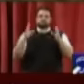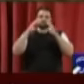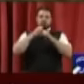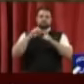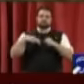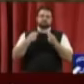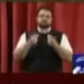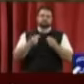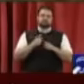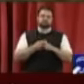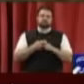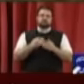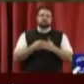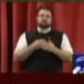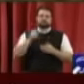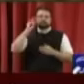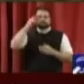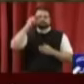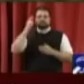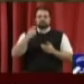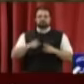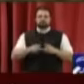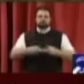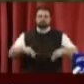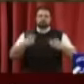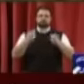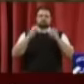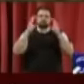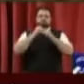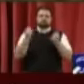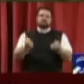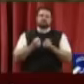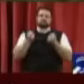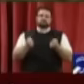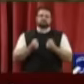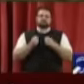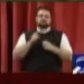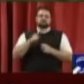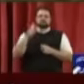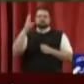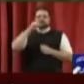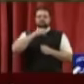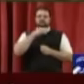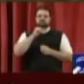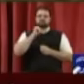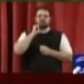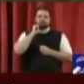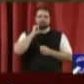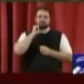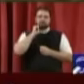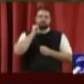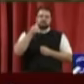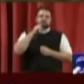nostru toată noaptea lucrează. Și dacă tu seara... Nu s-o adihnești? Da, nu s-o adihnești. Tu seara spui, mâine dimineață vreau să știu soluția